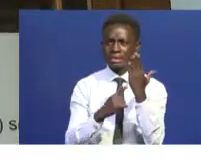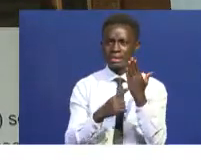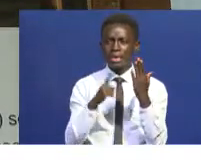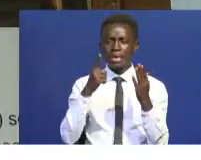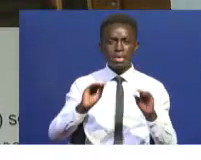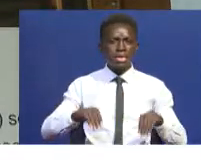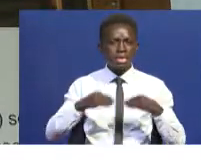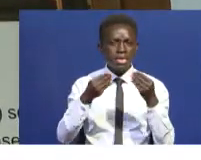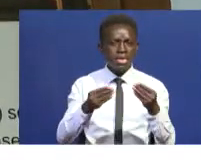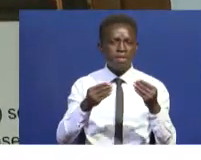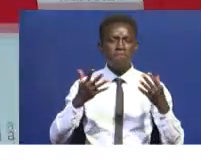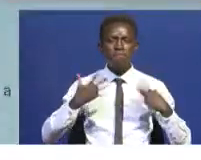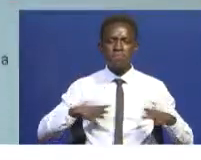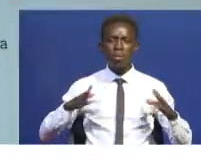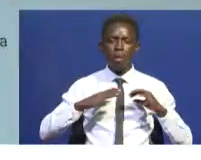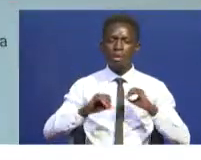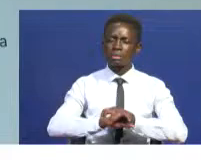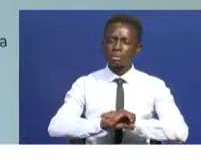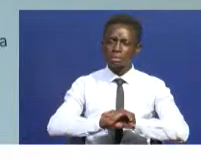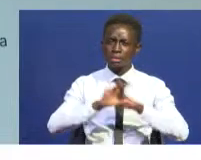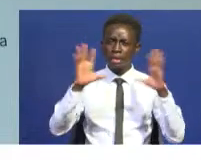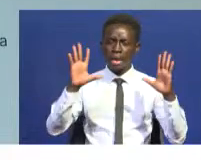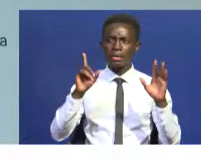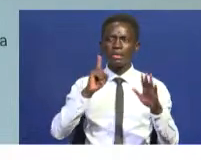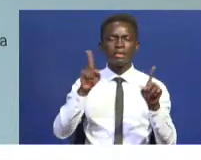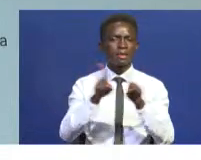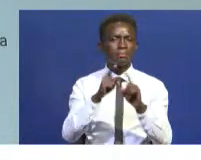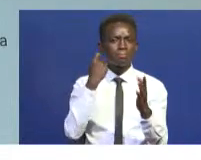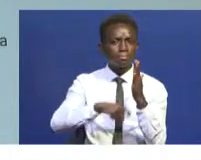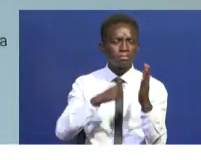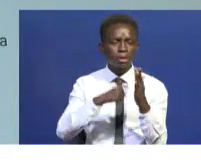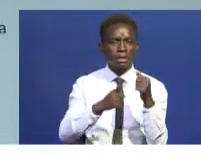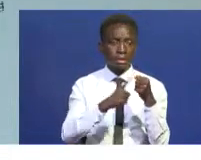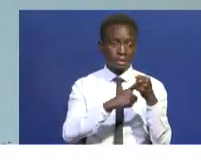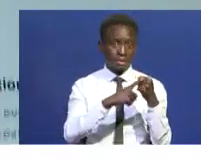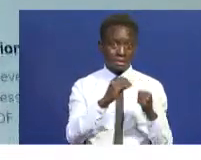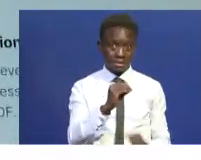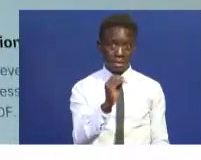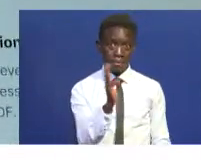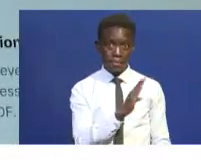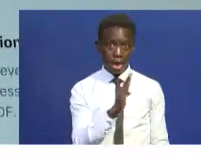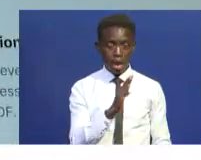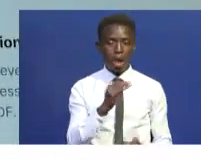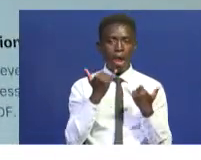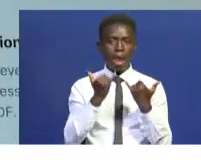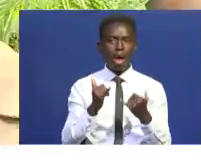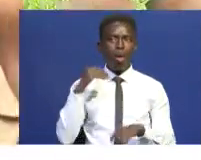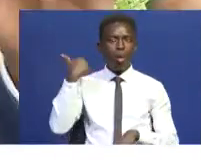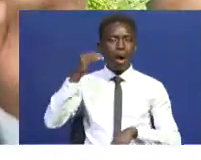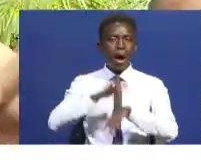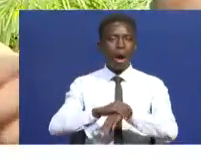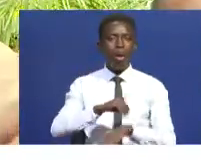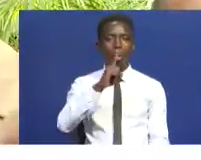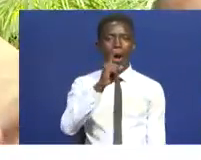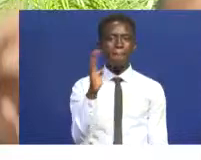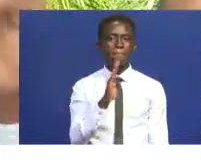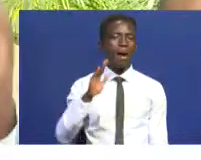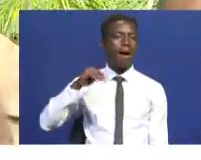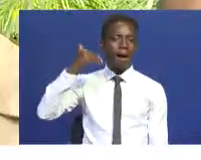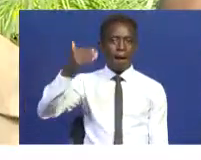na kuongeza ukusanyaji wa ushuru kutoka shilingi milioni 60 hadi shilingi bilioni 1 kila siku. We